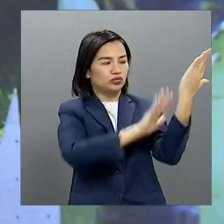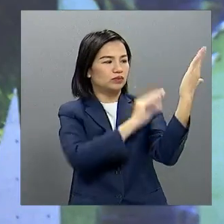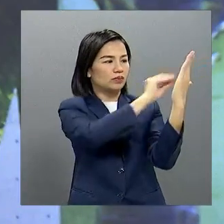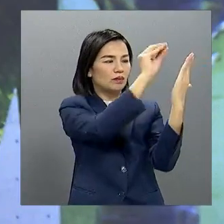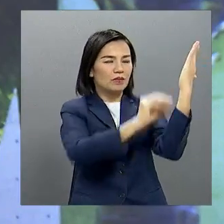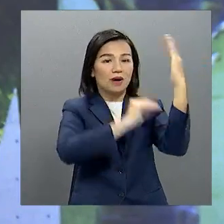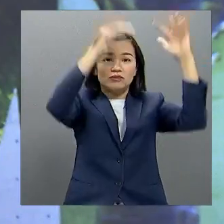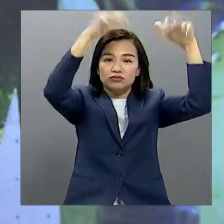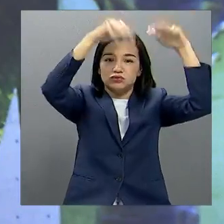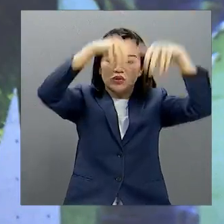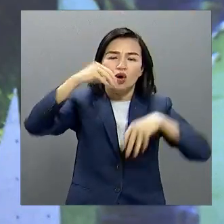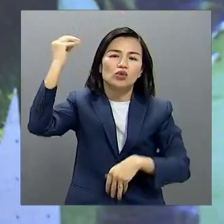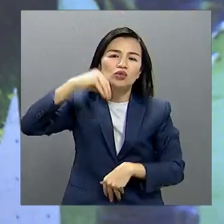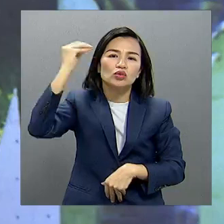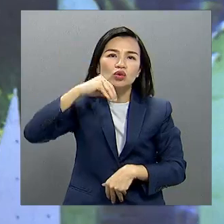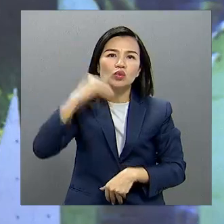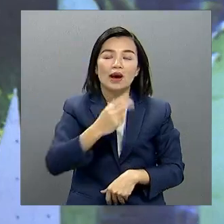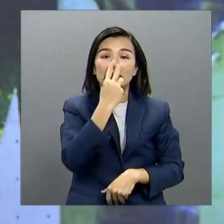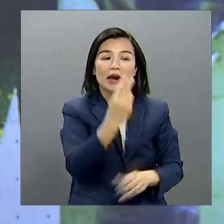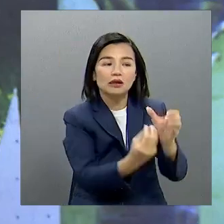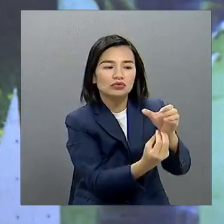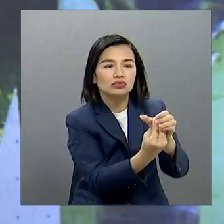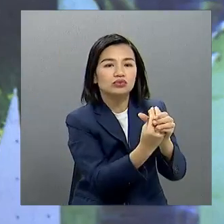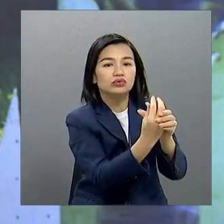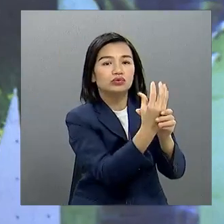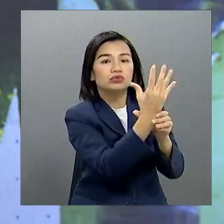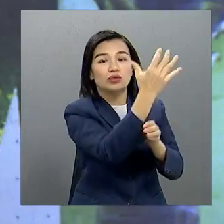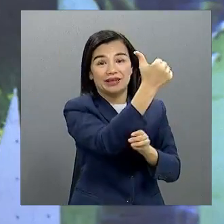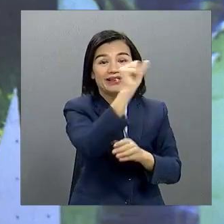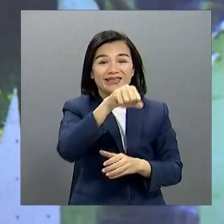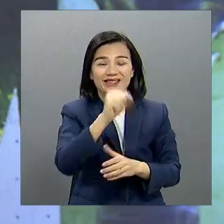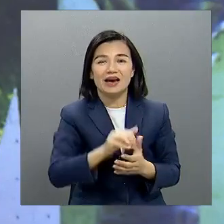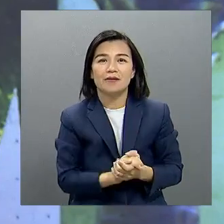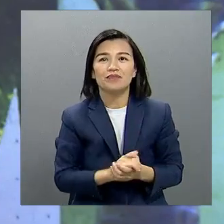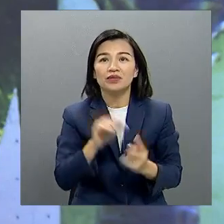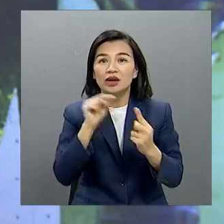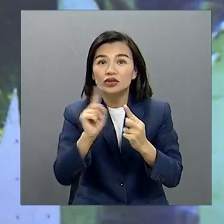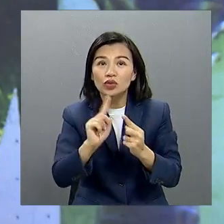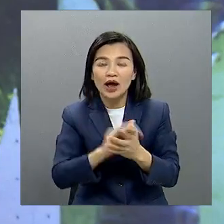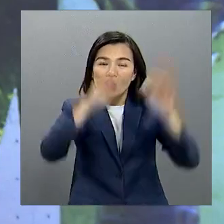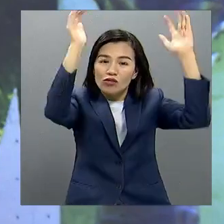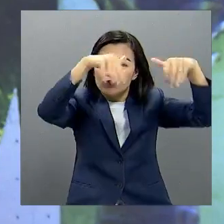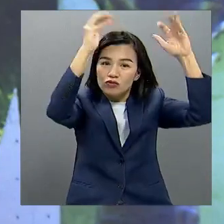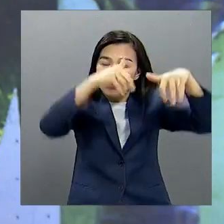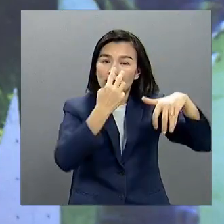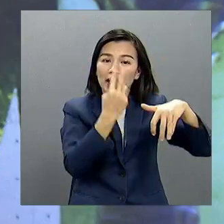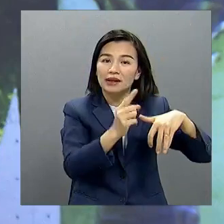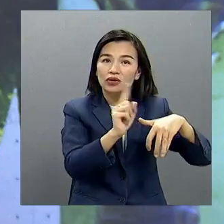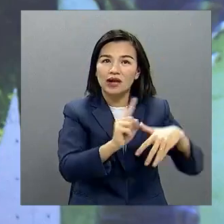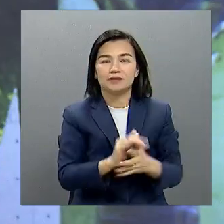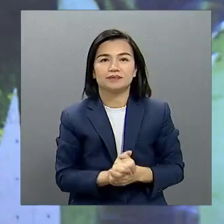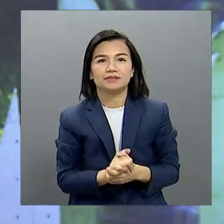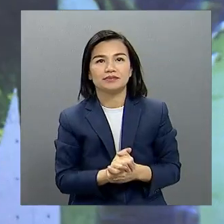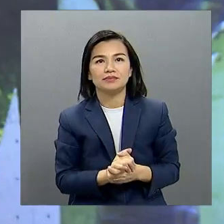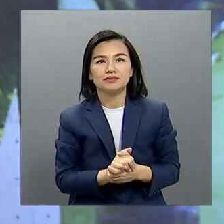กวันเนี่ยทำให้พืชพันธุ์เจริญเติบโตได้เป็นอย่างดีหนึ่งในนั้นค่ะในฤดูฝนที่เรามักจะเห็นกันเนี่ยคือเห็ดออกดอกเยอะ